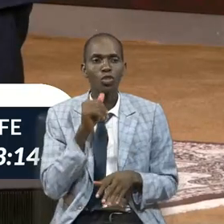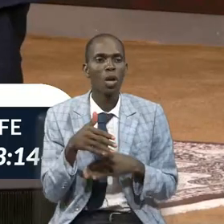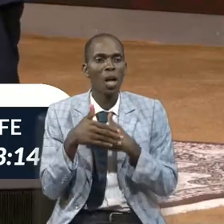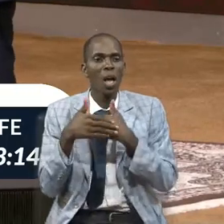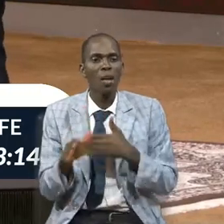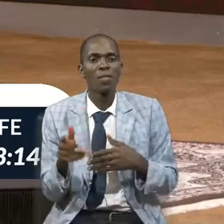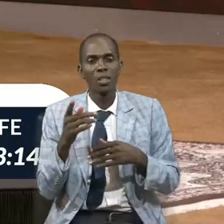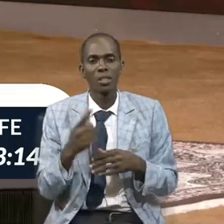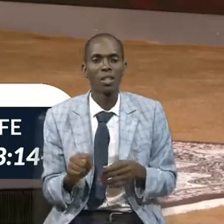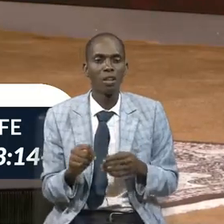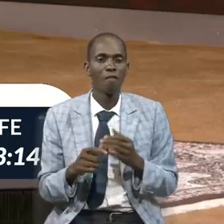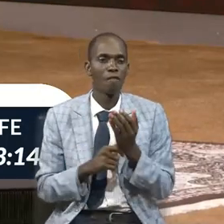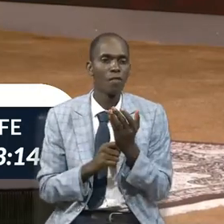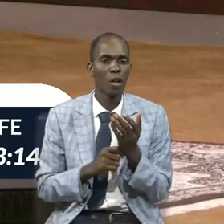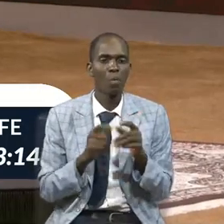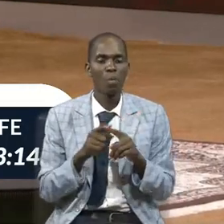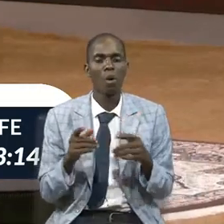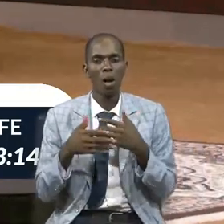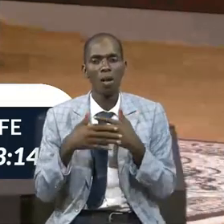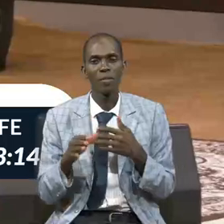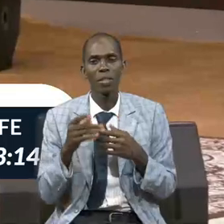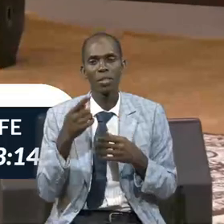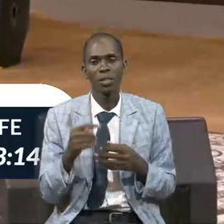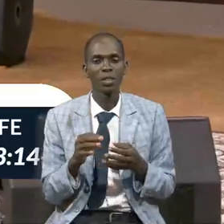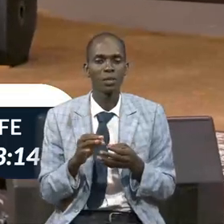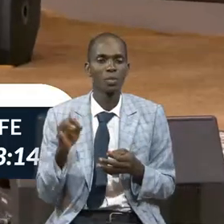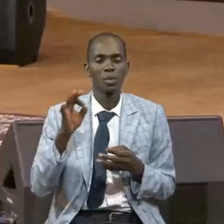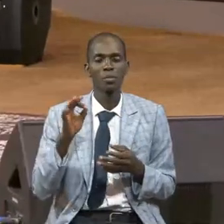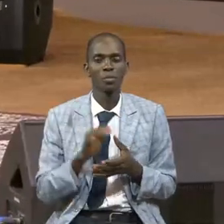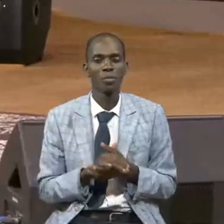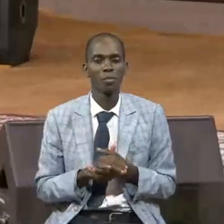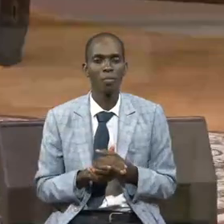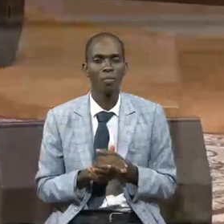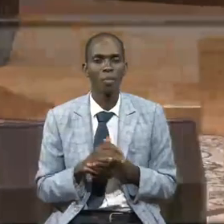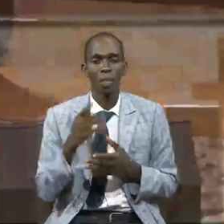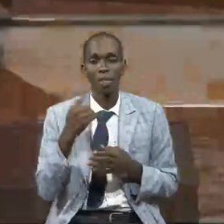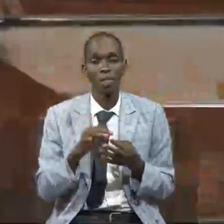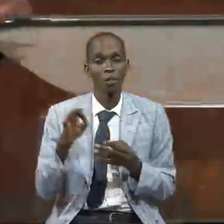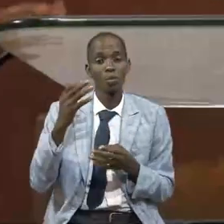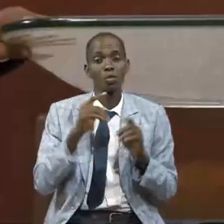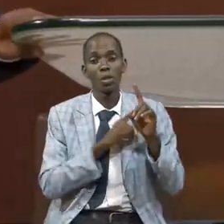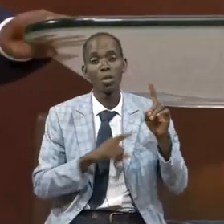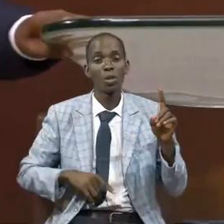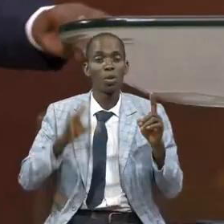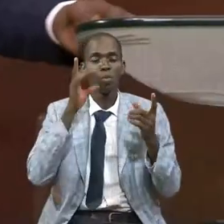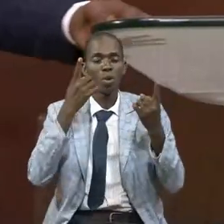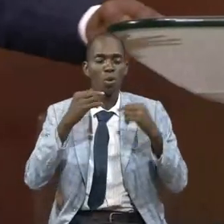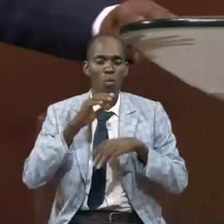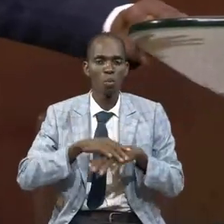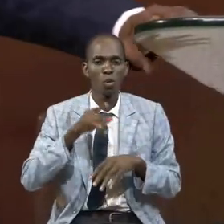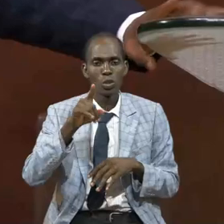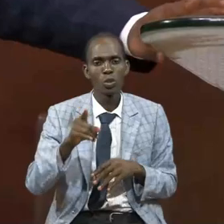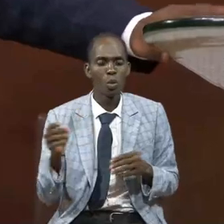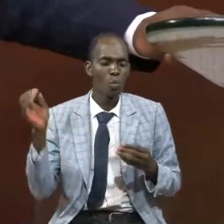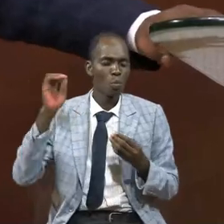chair, mais selon l'esprit. L'esprit du Seigneur